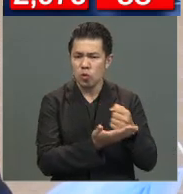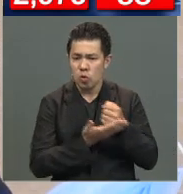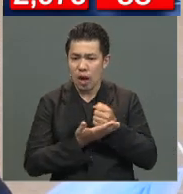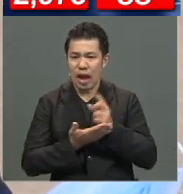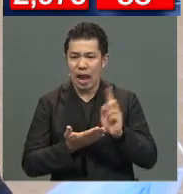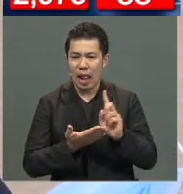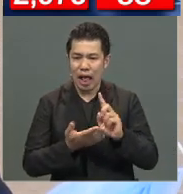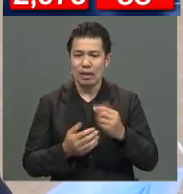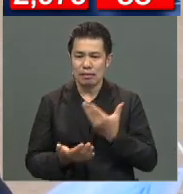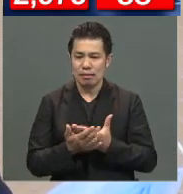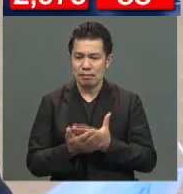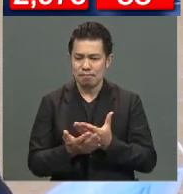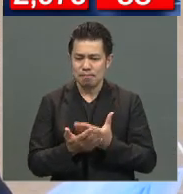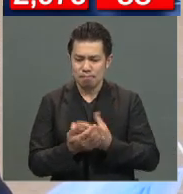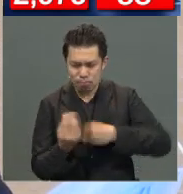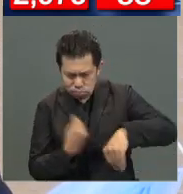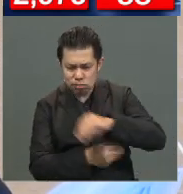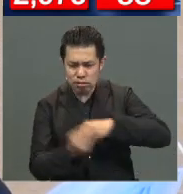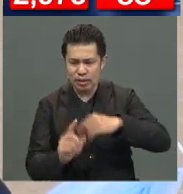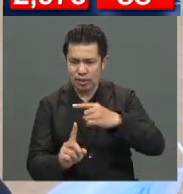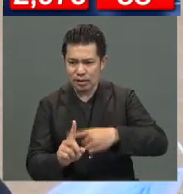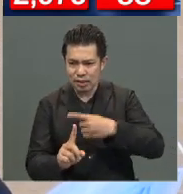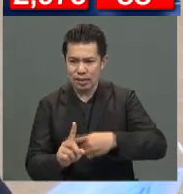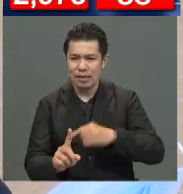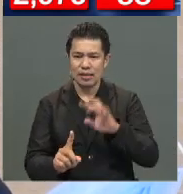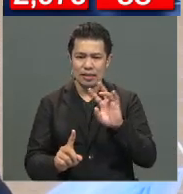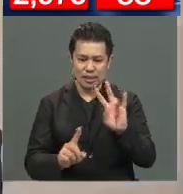ามารถหล่อเลี้ยงในไตรมาส 3 ไตรมาส 4ได้